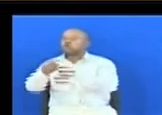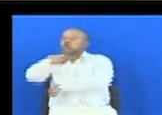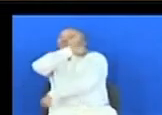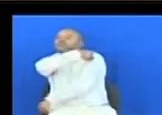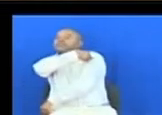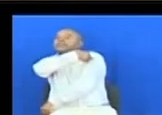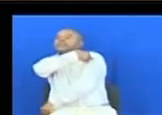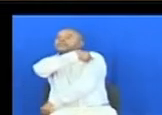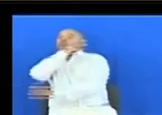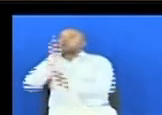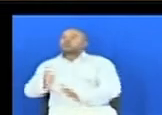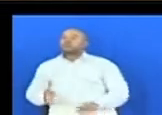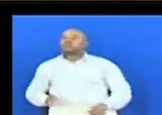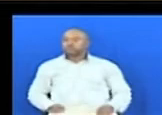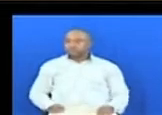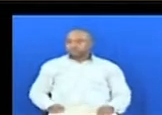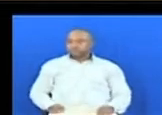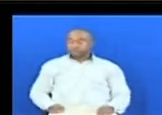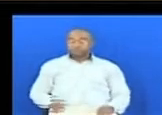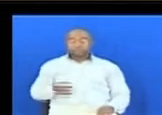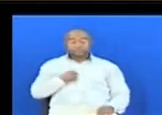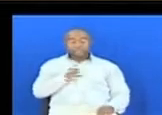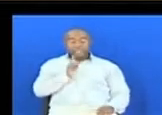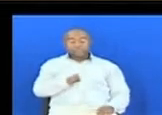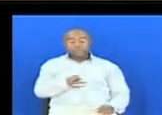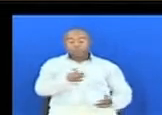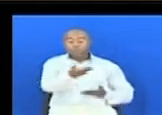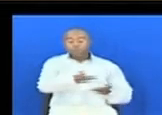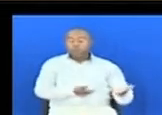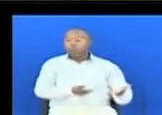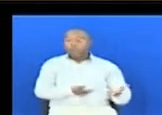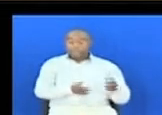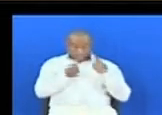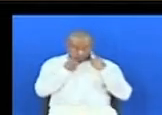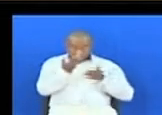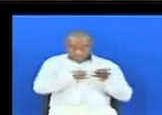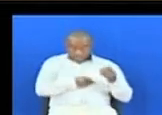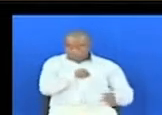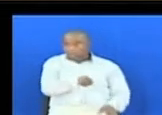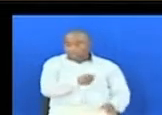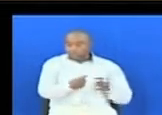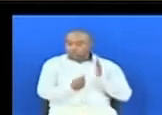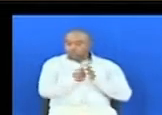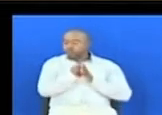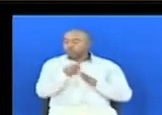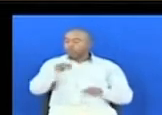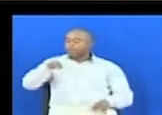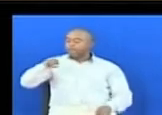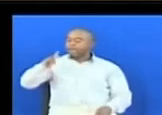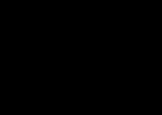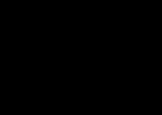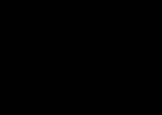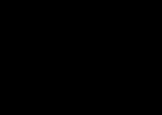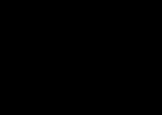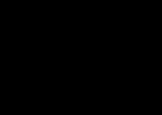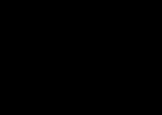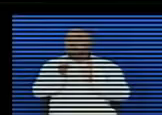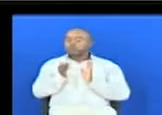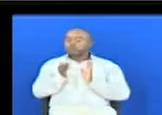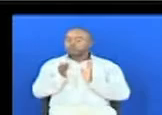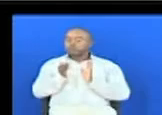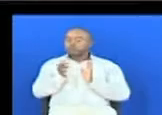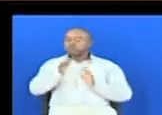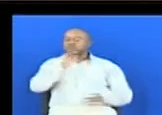Lakini hapa na barua ya imenikuta hapa nikiwa nimekaa hapa ya Alimamde, anaomba usafiri wa